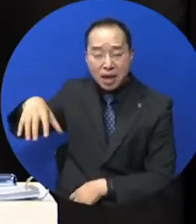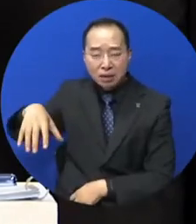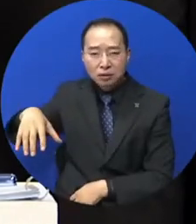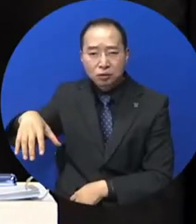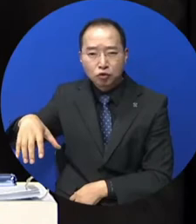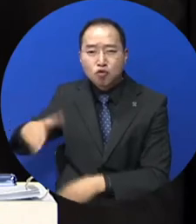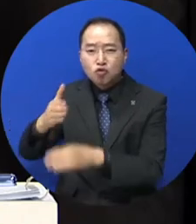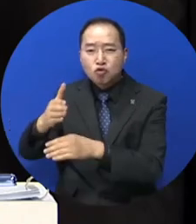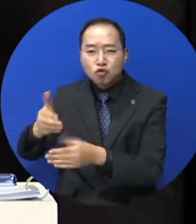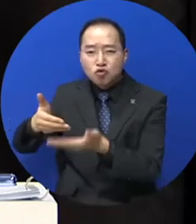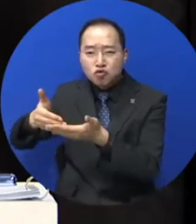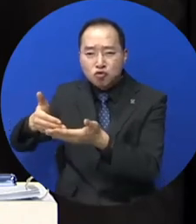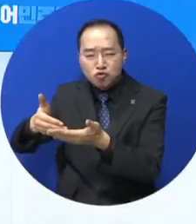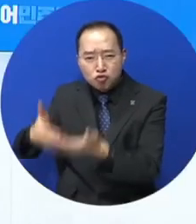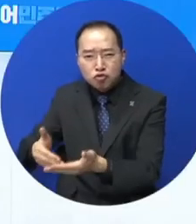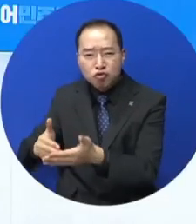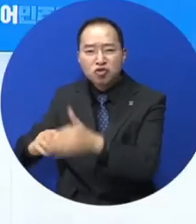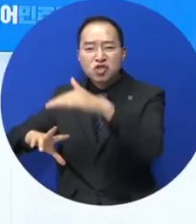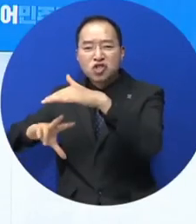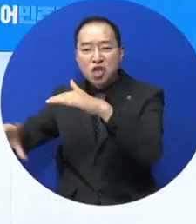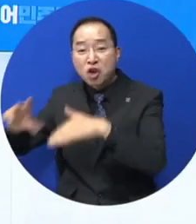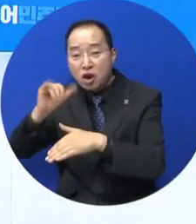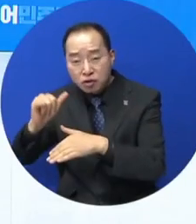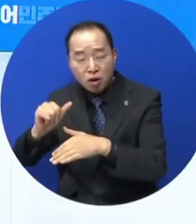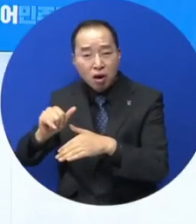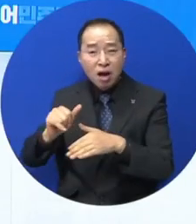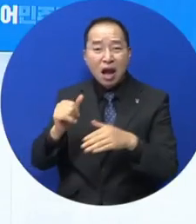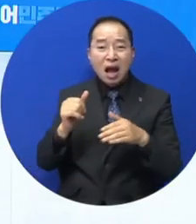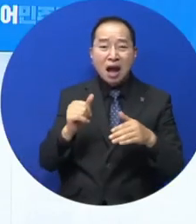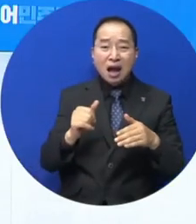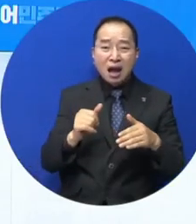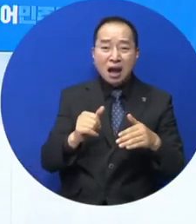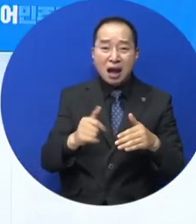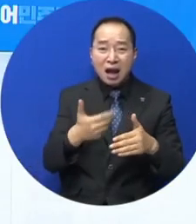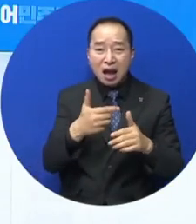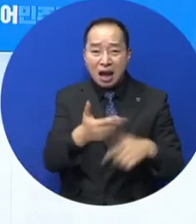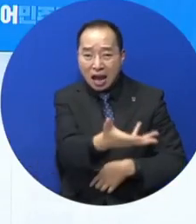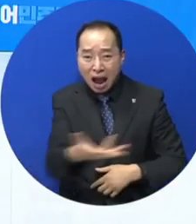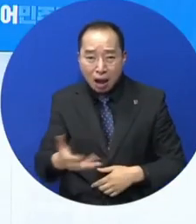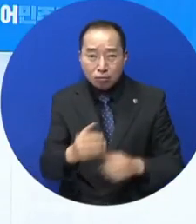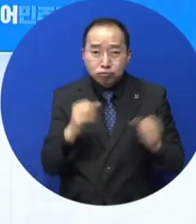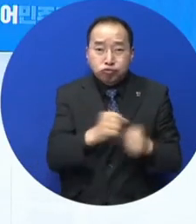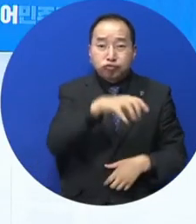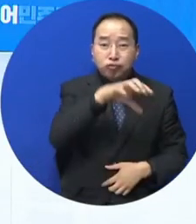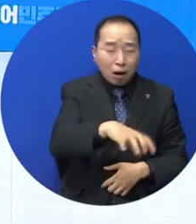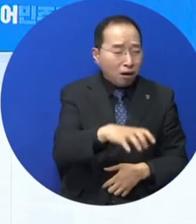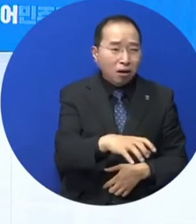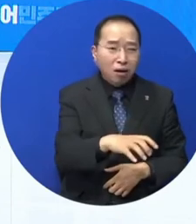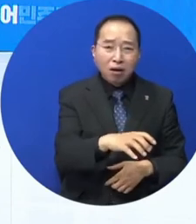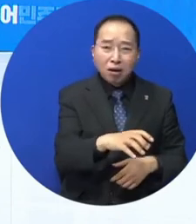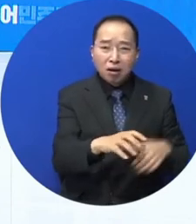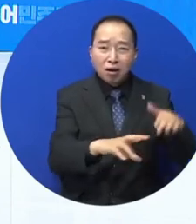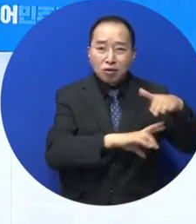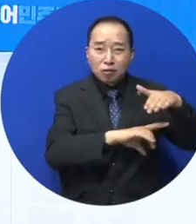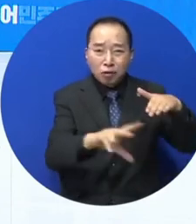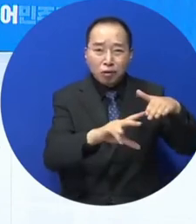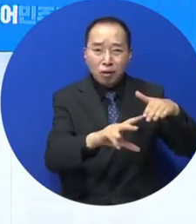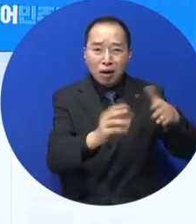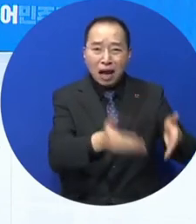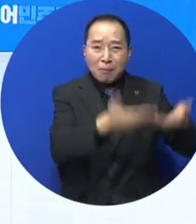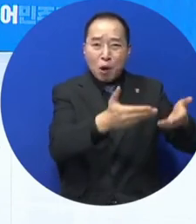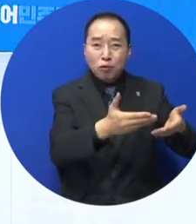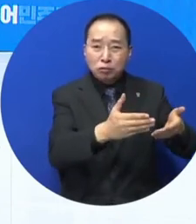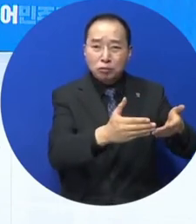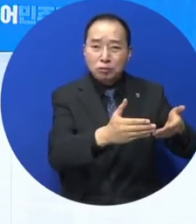반면에 강북 우이 신설선은 경전철로 출퇴근이 지옥입니다. 어떻게 해결하시겠습니까? 네, 라는